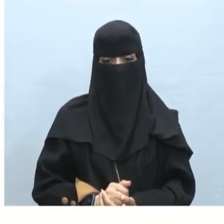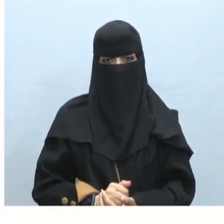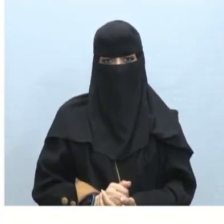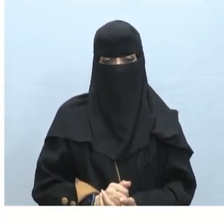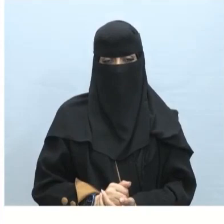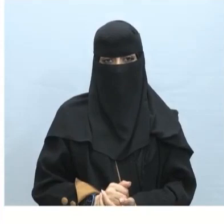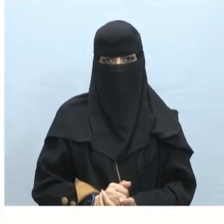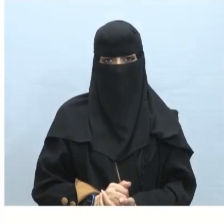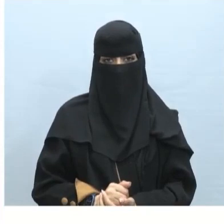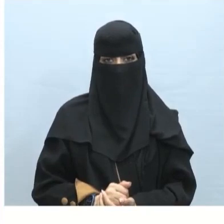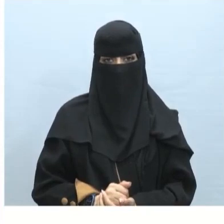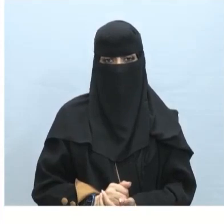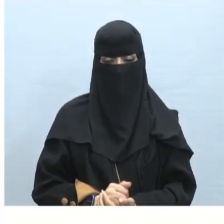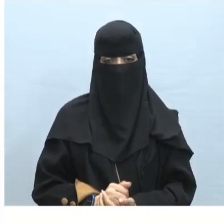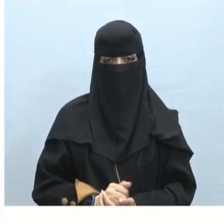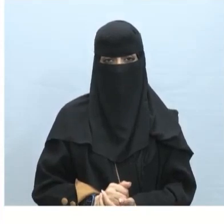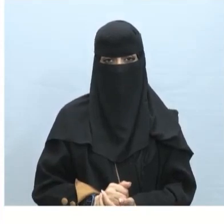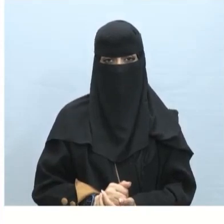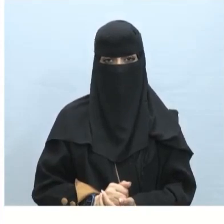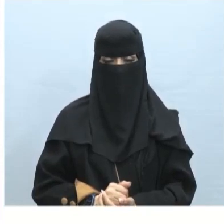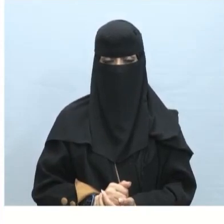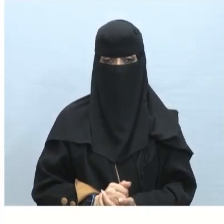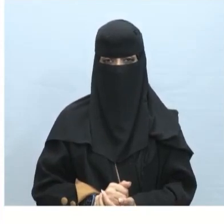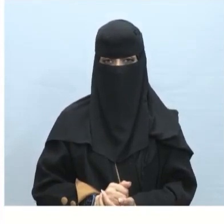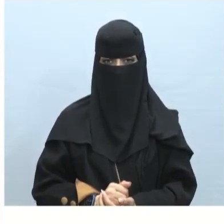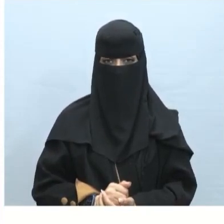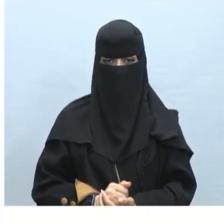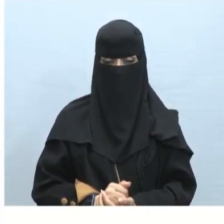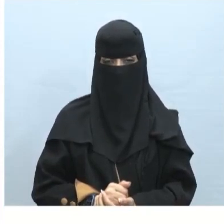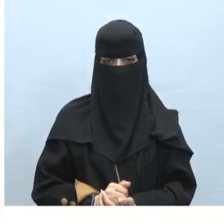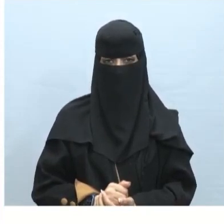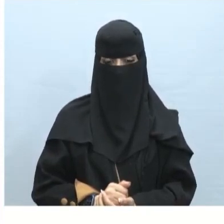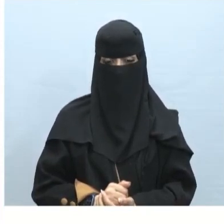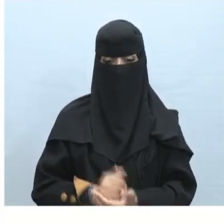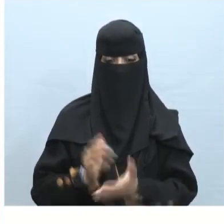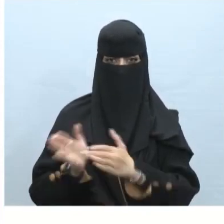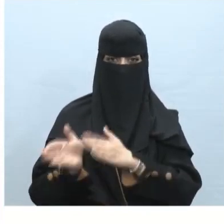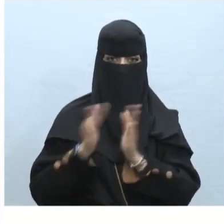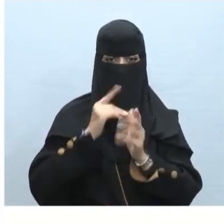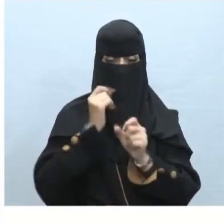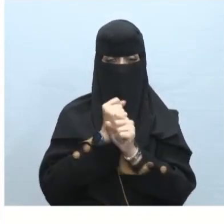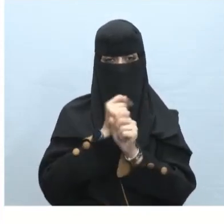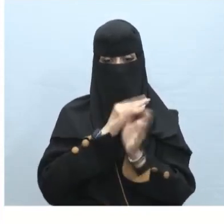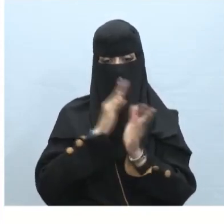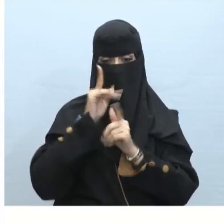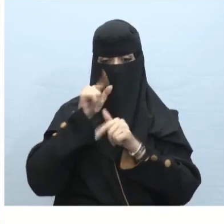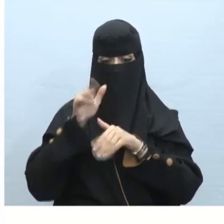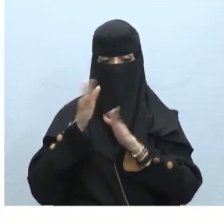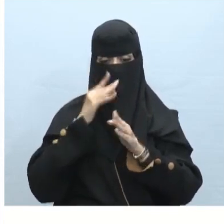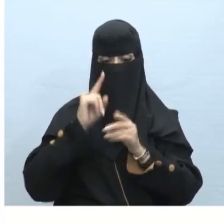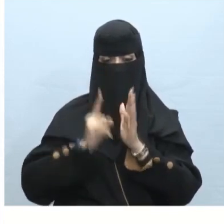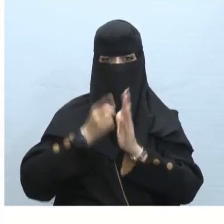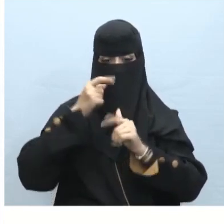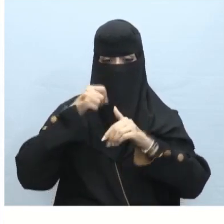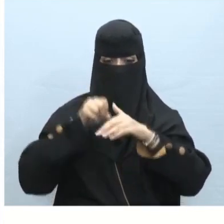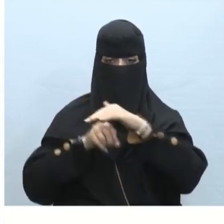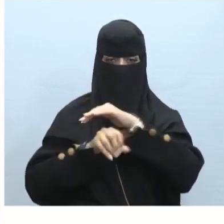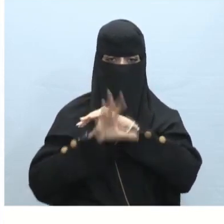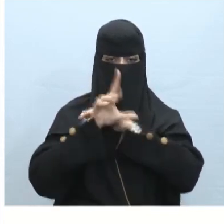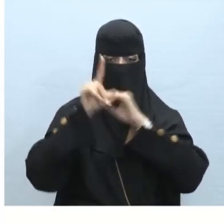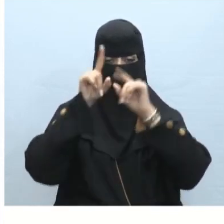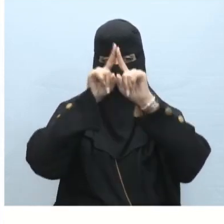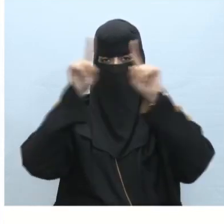تطبيق عملي على تحرير رسم سمارت ارت بعد فتح العرض التقديمي الخاص بك بواسطه برنامج